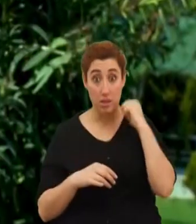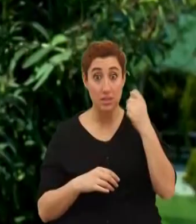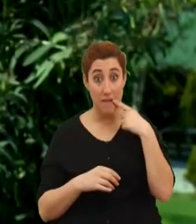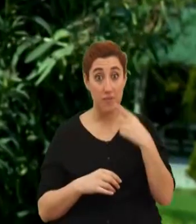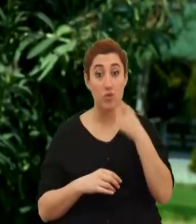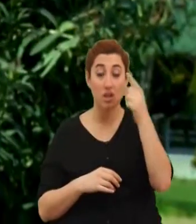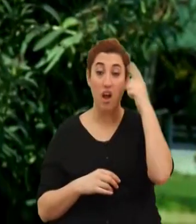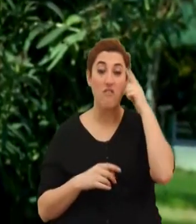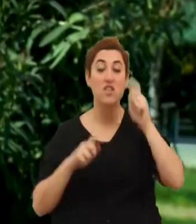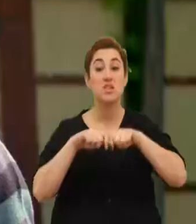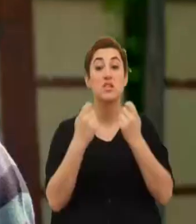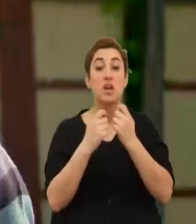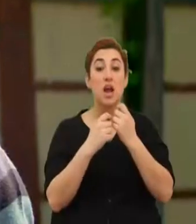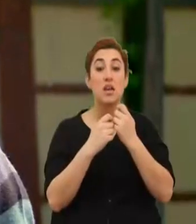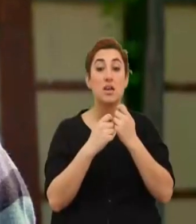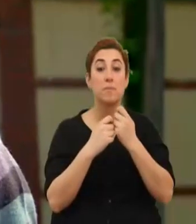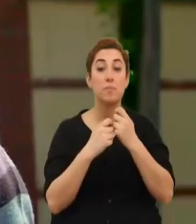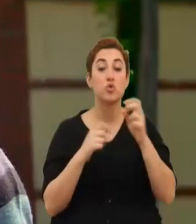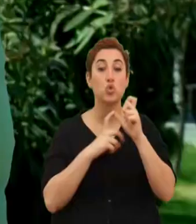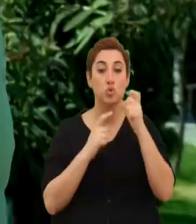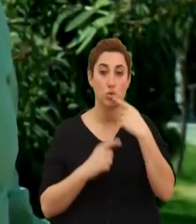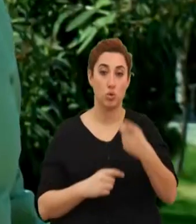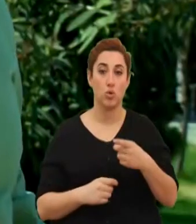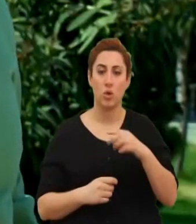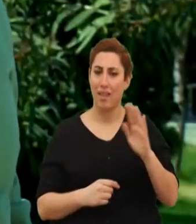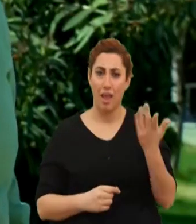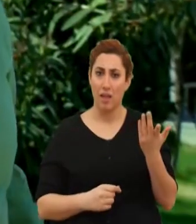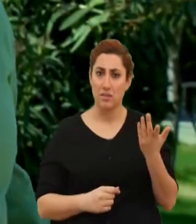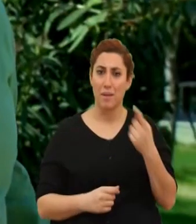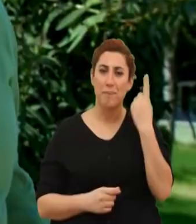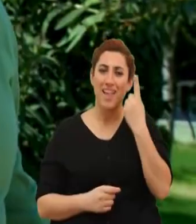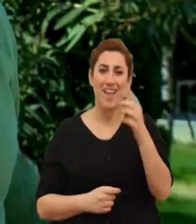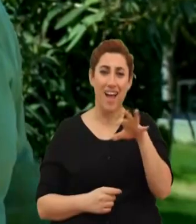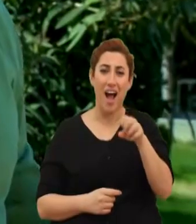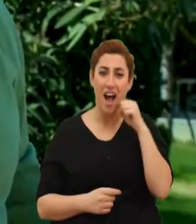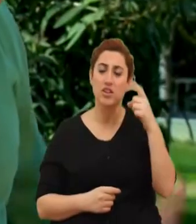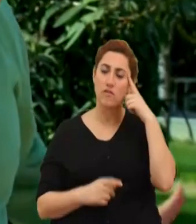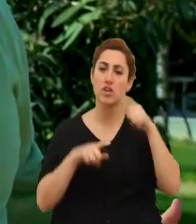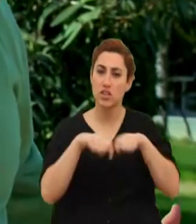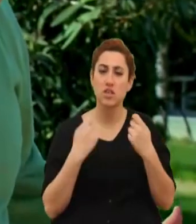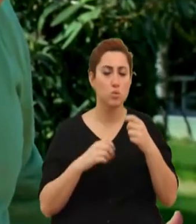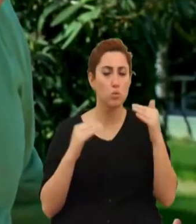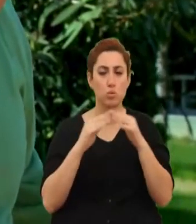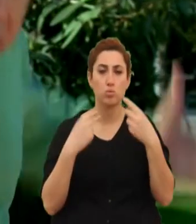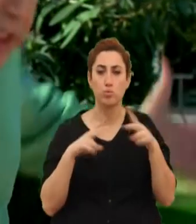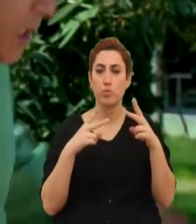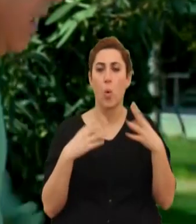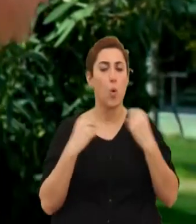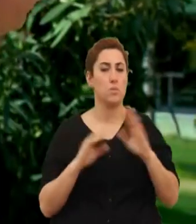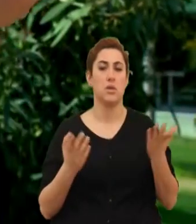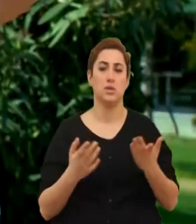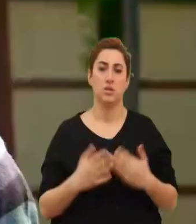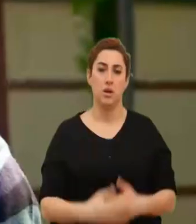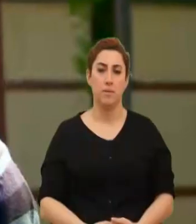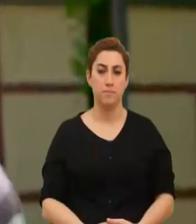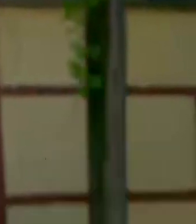diyor senin kafanı kırarım. Meydan Şükrü diyor. Kırsın ya. Bir tane alsaydım kırsın değer vallahi ya. Olacak iş değil